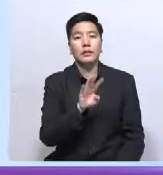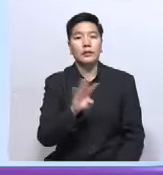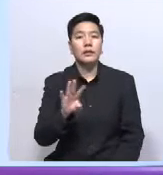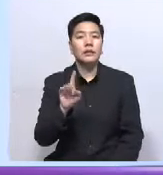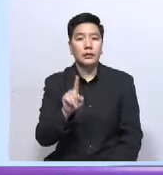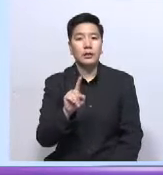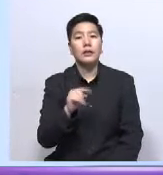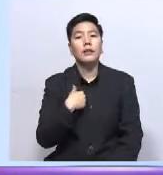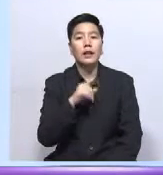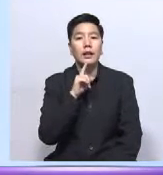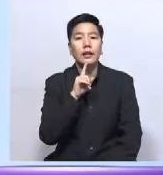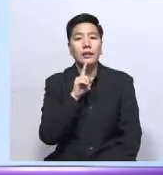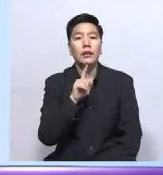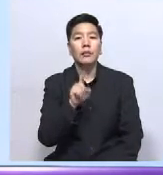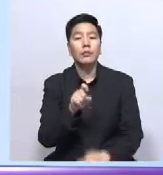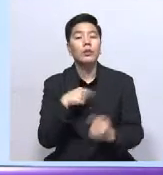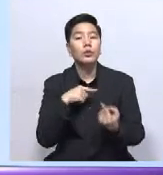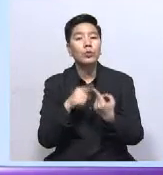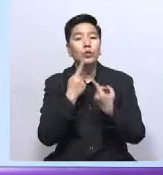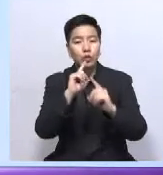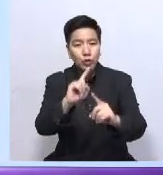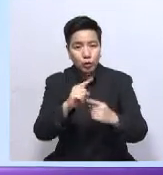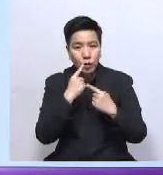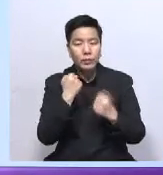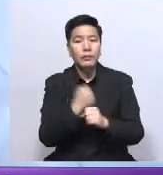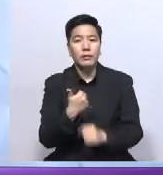มพ์คีย์เวิร์ดคำถามก็จะได้รับคำตอบกลับมาค่ะ